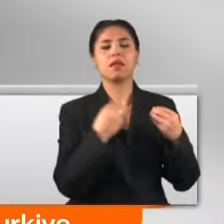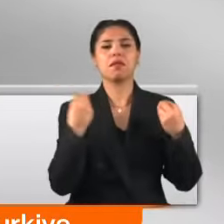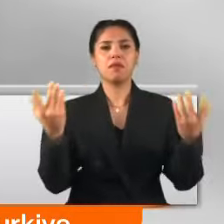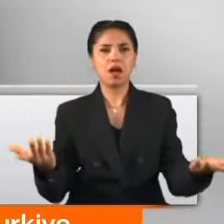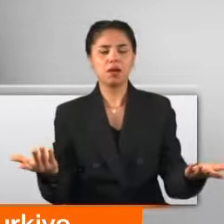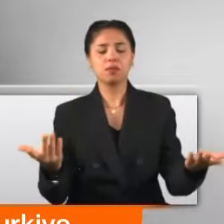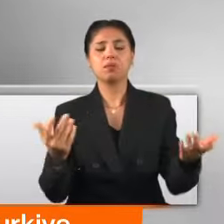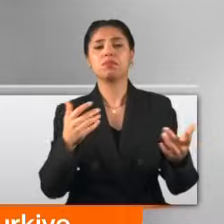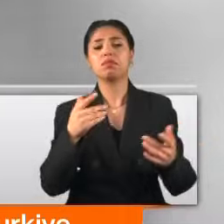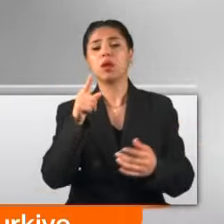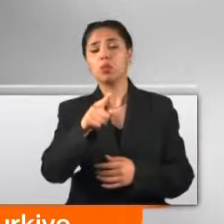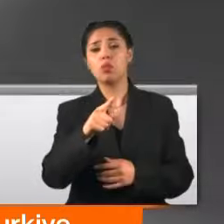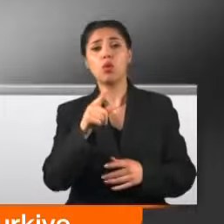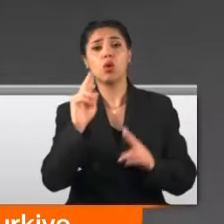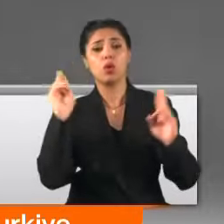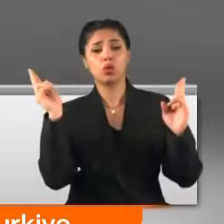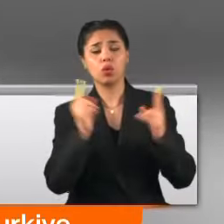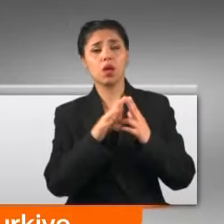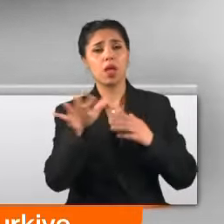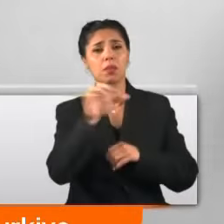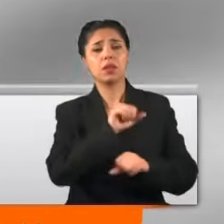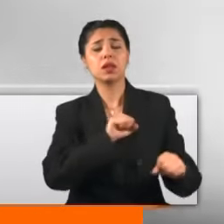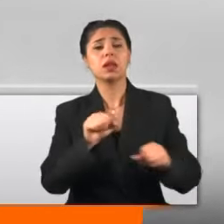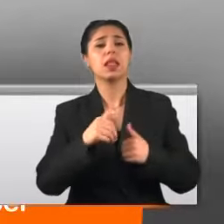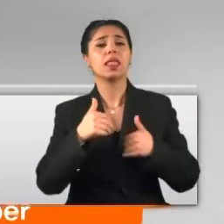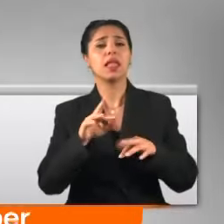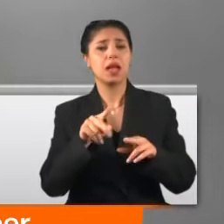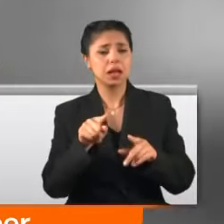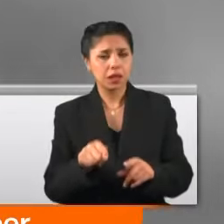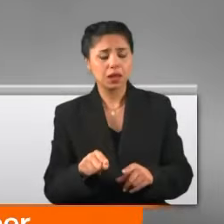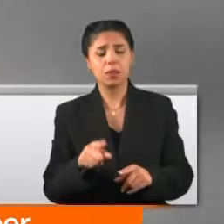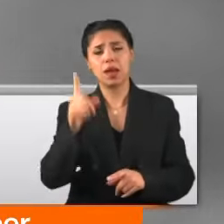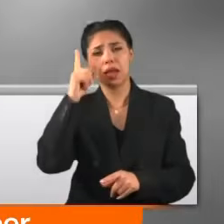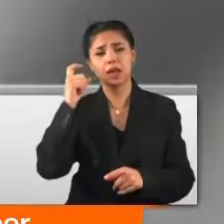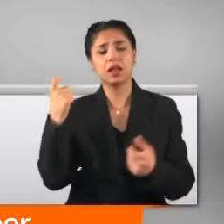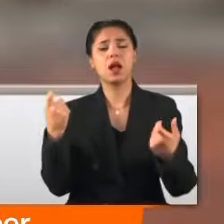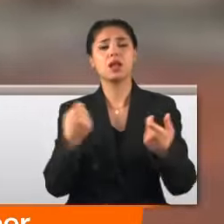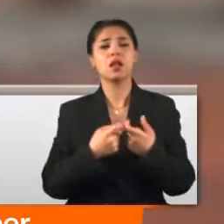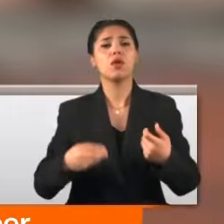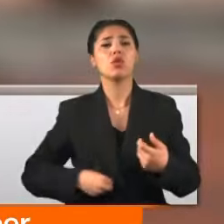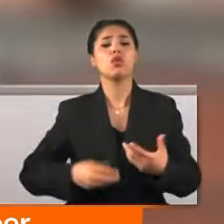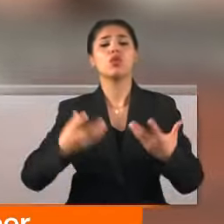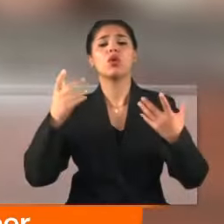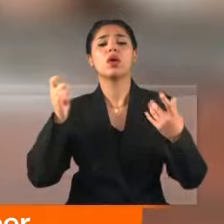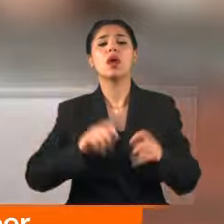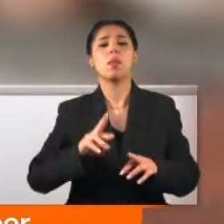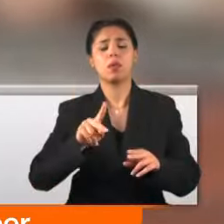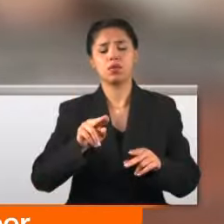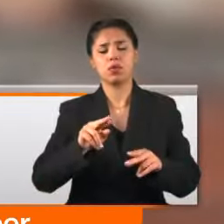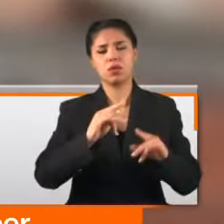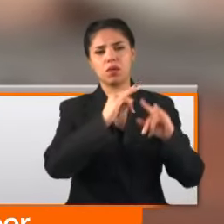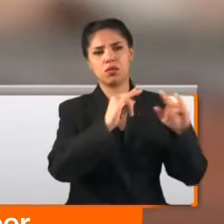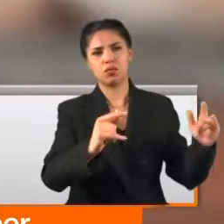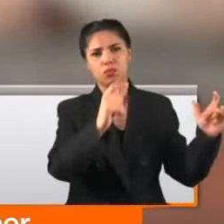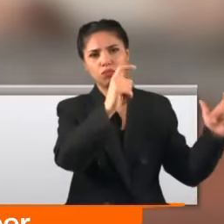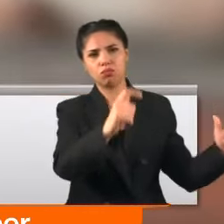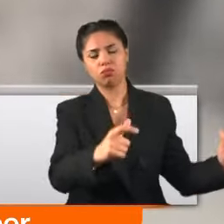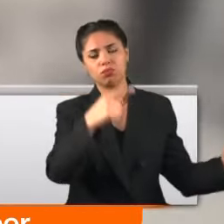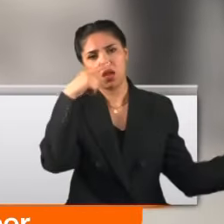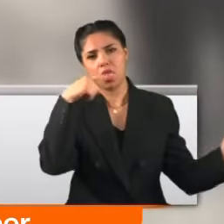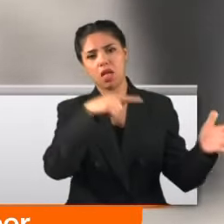Sanki dünya öfke kusmamış, İsrail göz göre göre bir savaş suçu işlememiş gibi Mawasi çadır kampı da bombaların hedefi